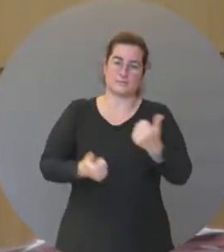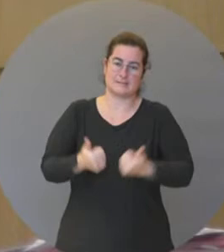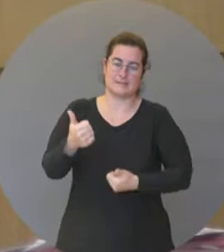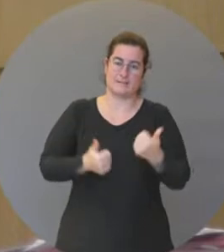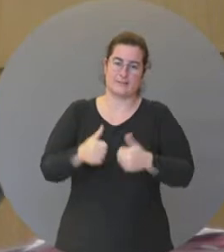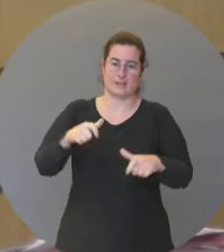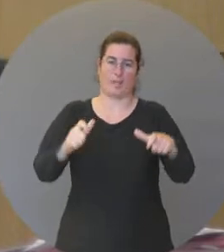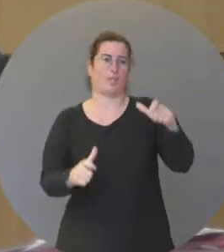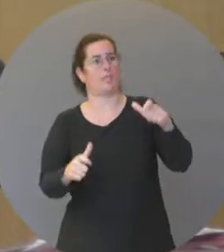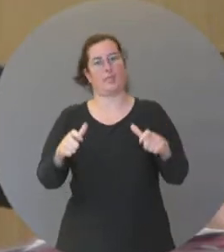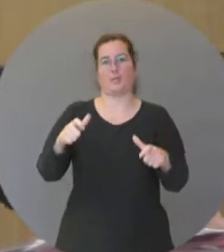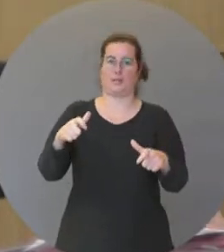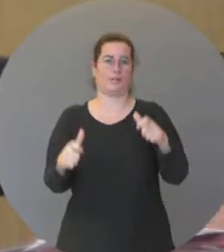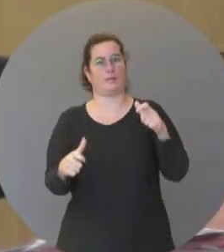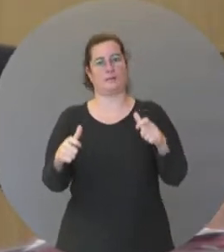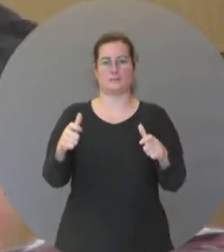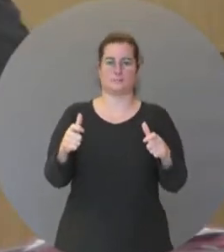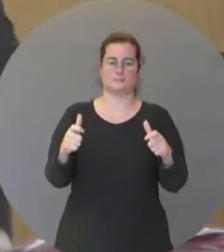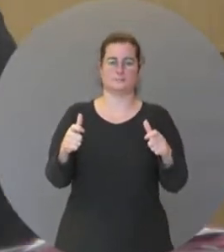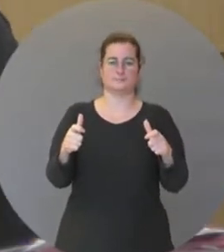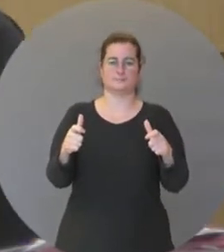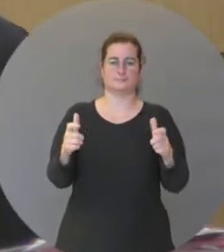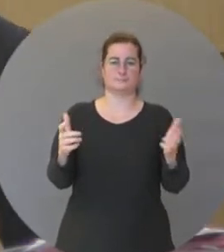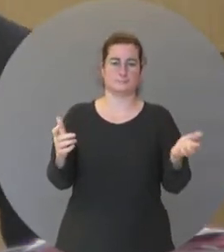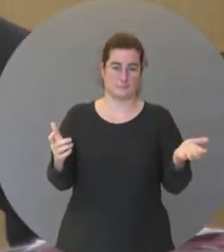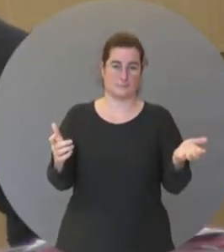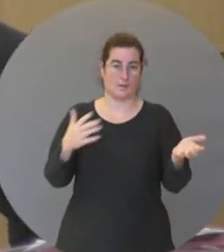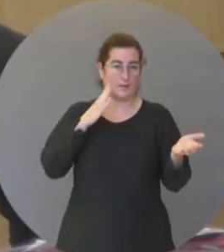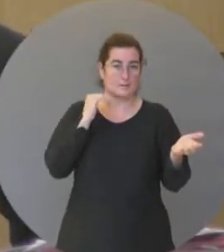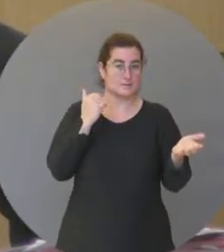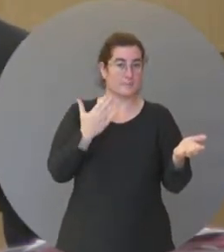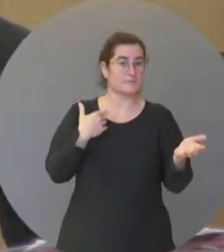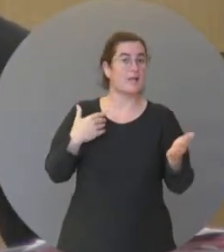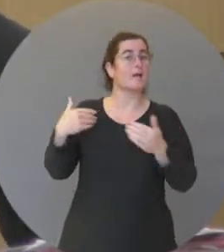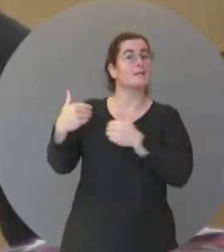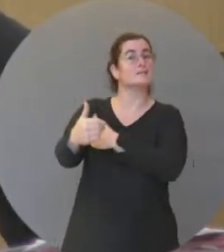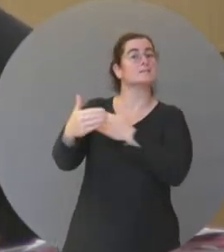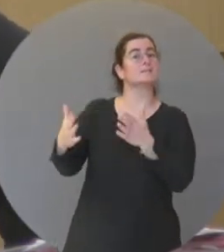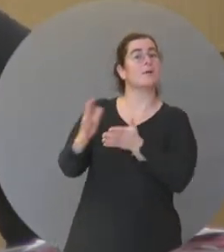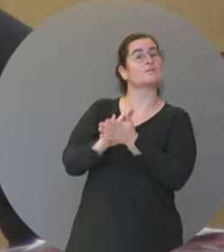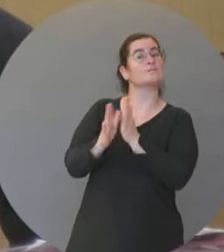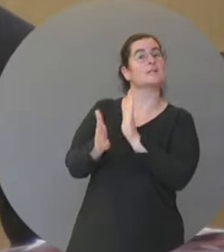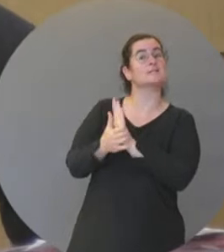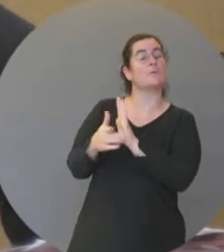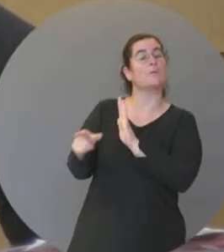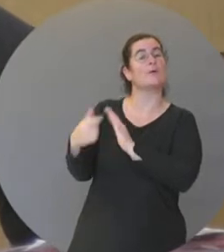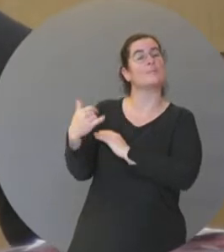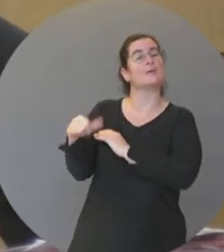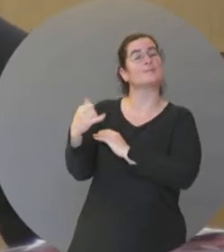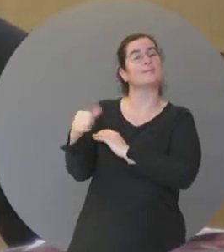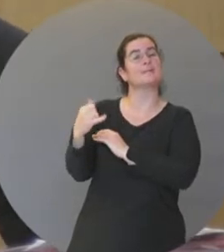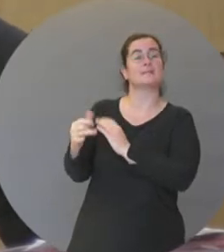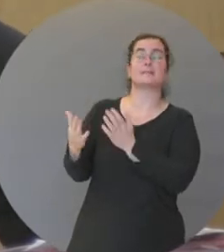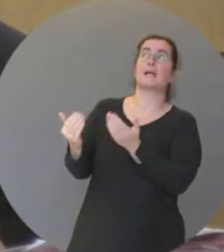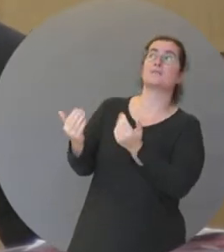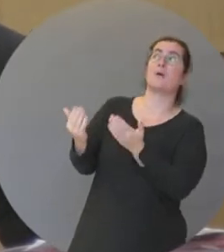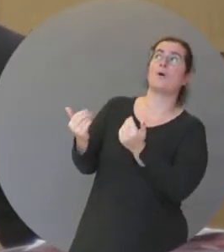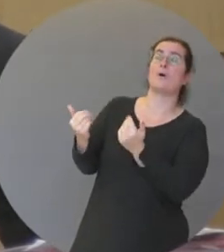au travers de ça ils sont toujours d'ailleurs dans le secteur associatif dans l'attente des soi-disant